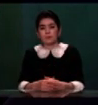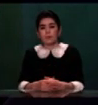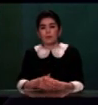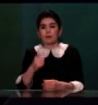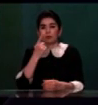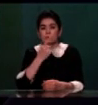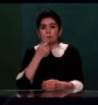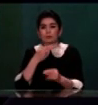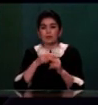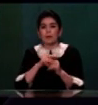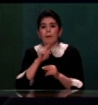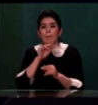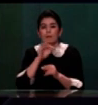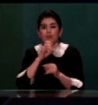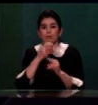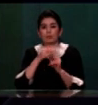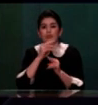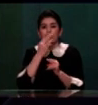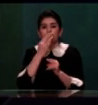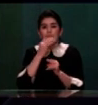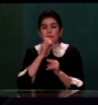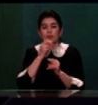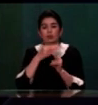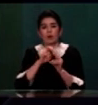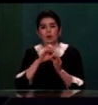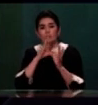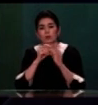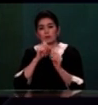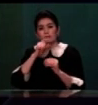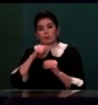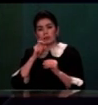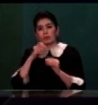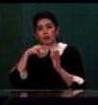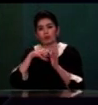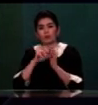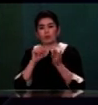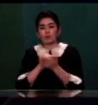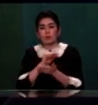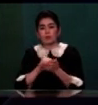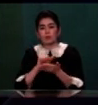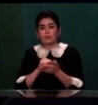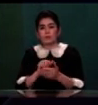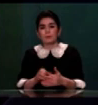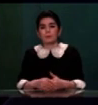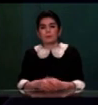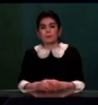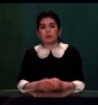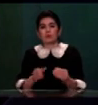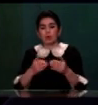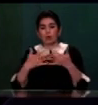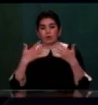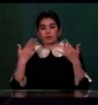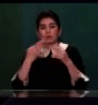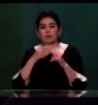Biri, demak, parametri shifrovaniya для данного документа, ya'ni quyidagi hujjatimizni ochish